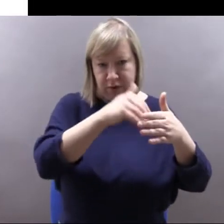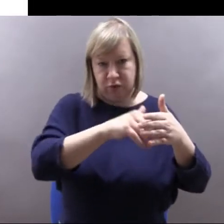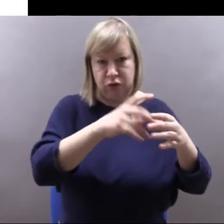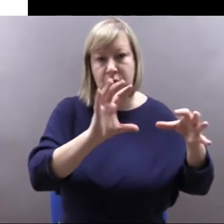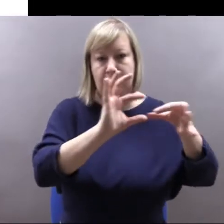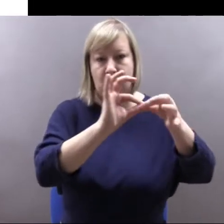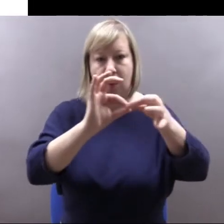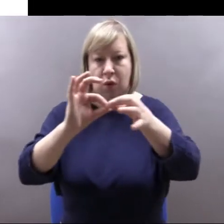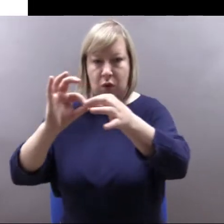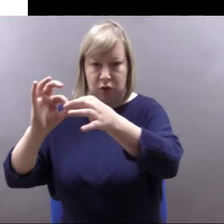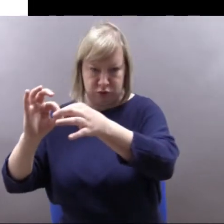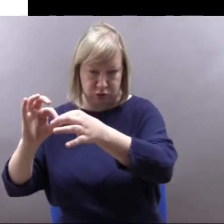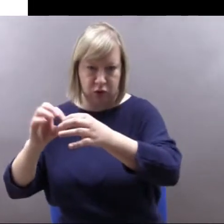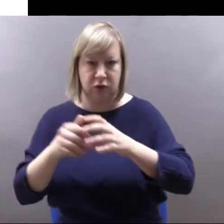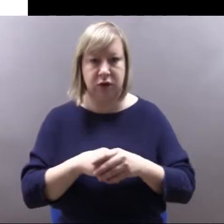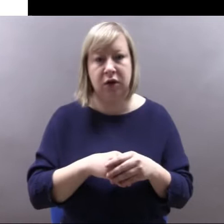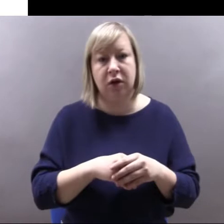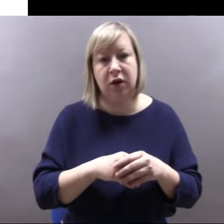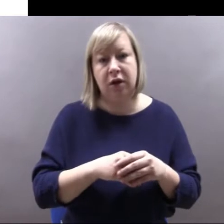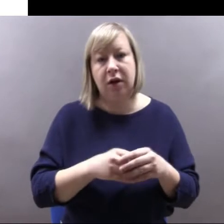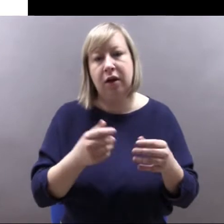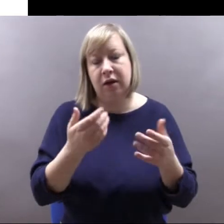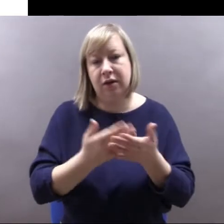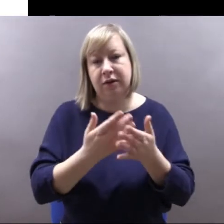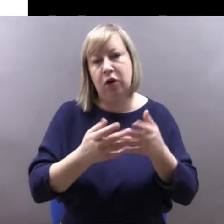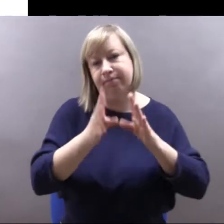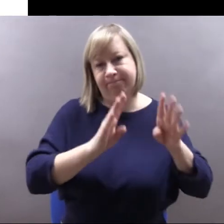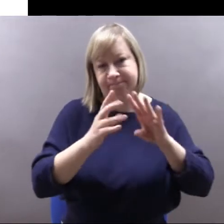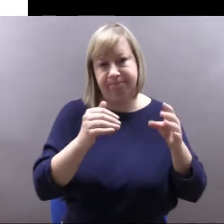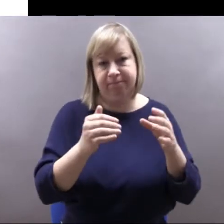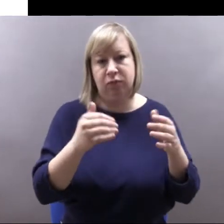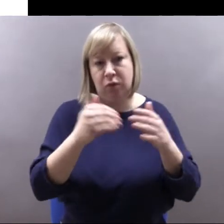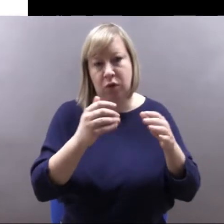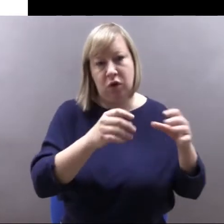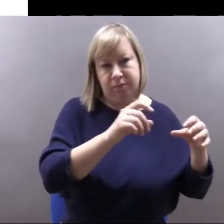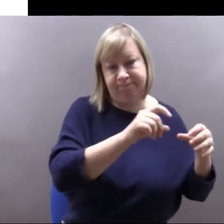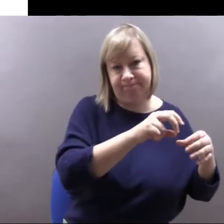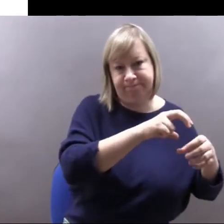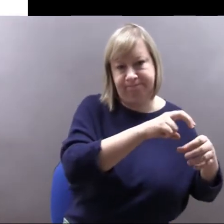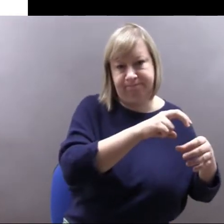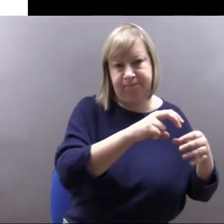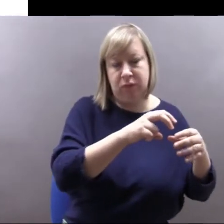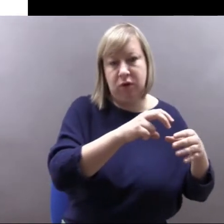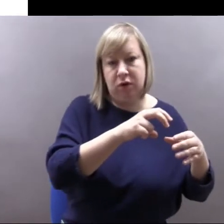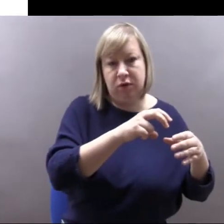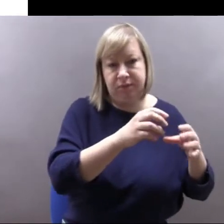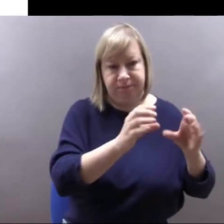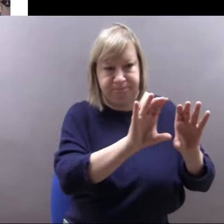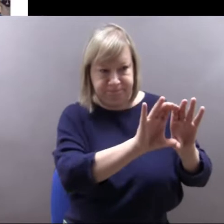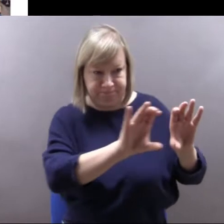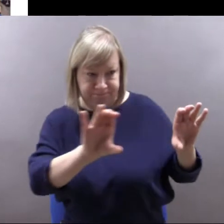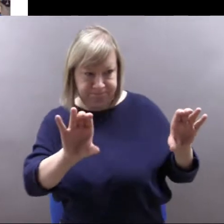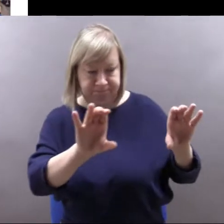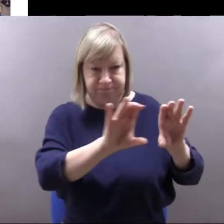te kamienice, przez wszystkie pomieszczenia, ale wszystkie to tak trochę na wyrost. Poproszę o